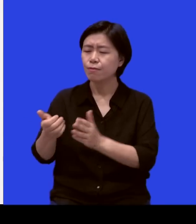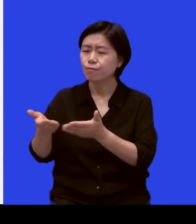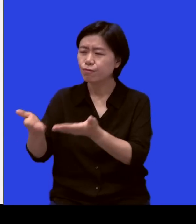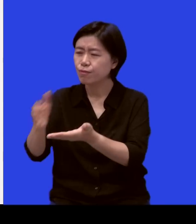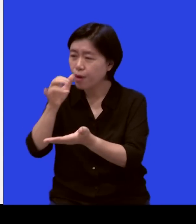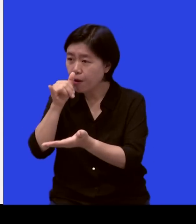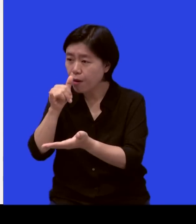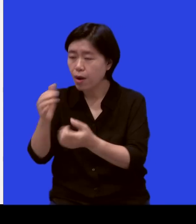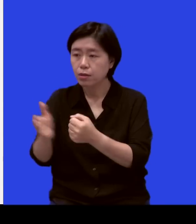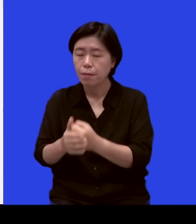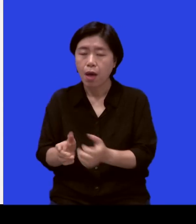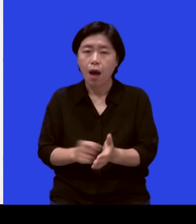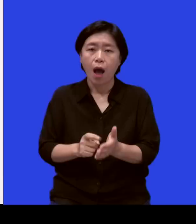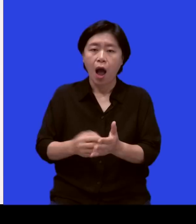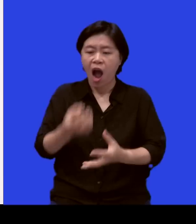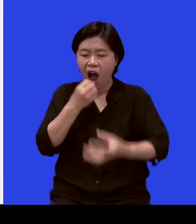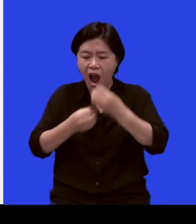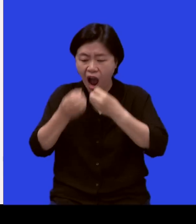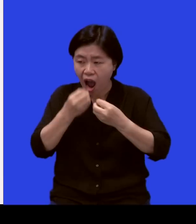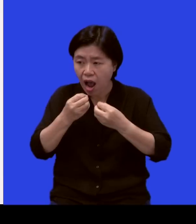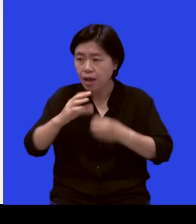그냥 막 급하게 먹고 그냥 가지 마라.